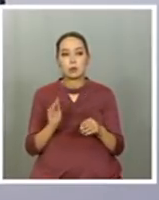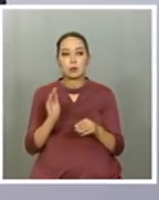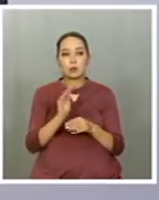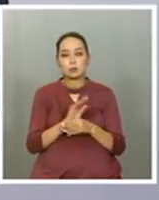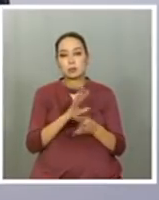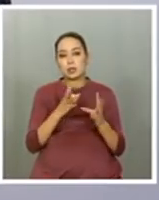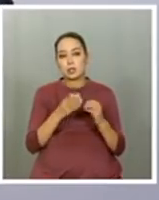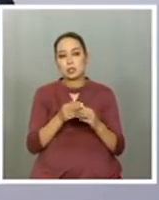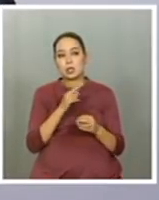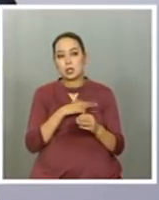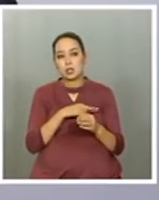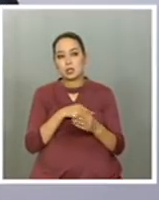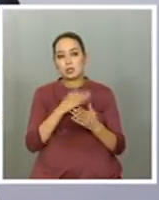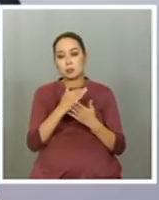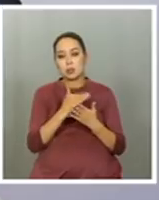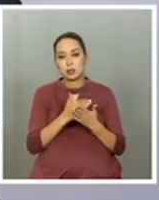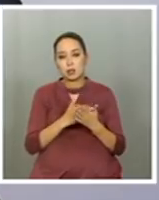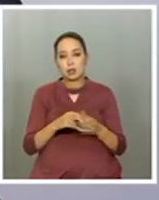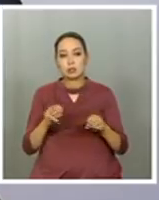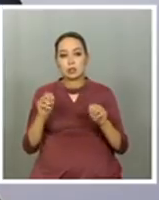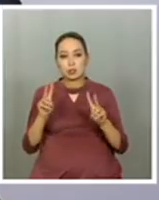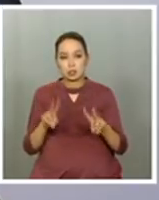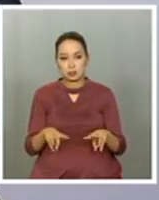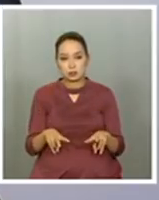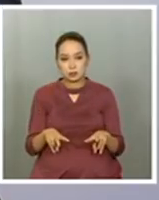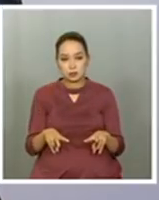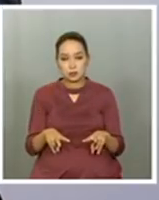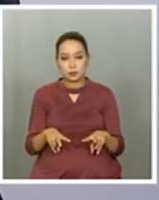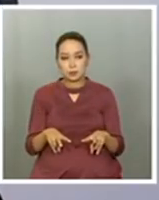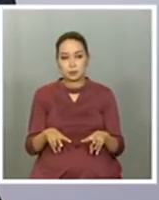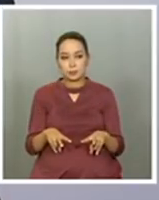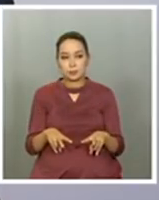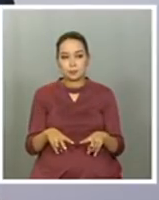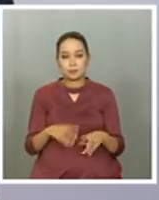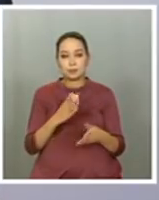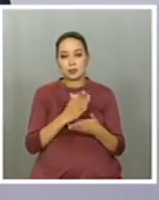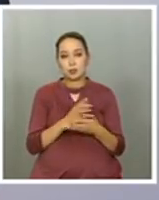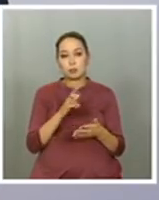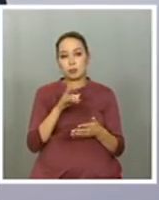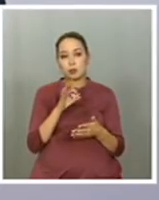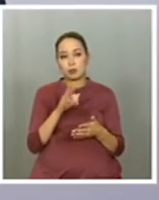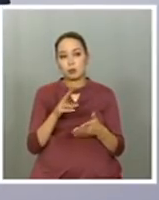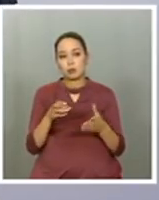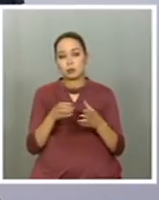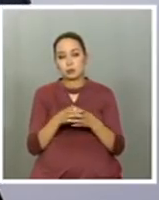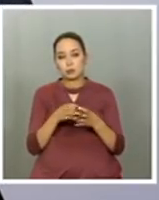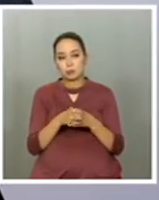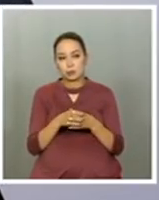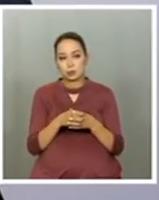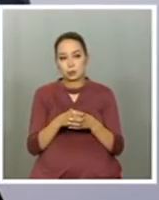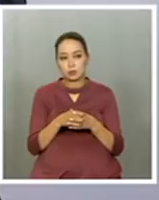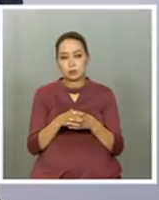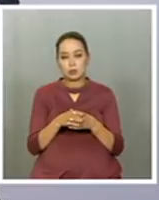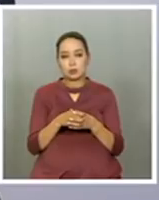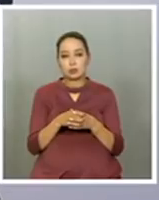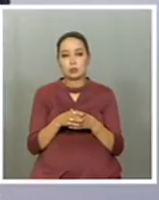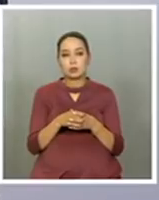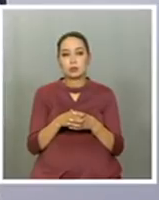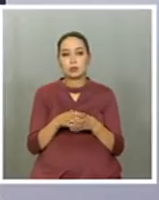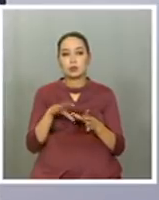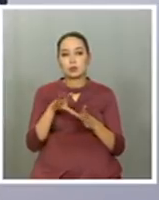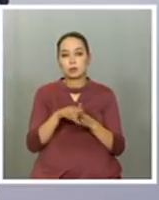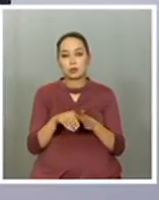компоненттерінің реакциясын бағдарламалауға арналған. Мұнда блоктар тобы орналасқан. Блоктар тобы